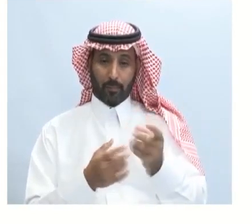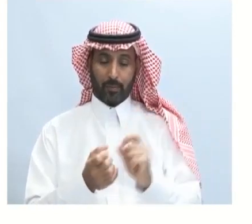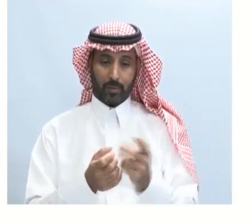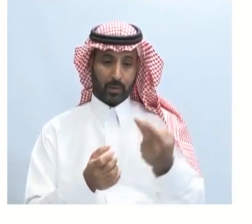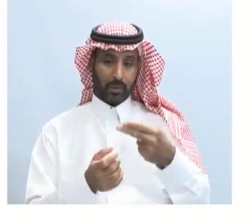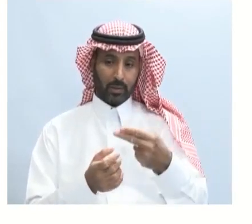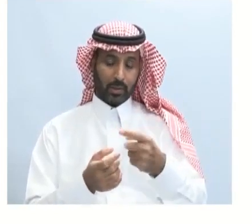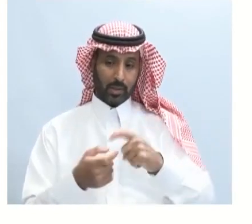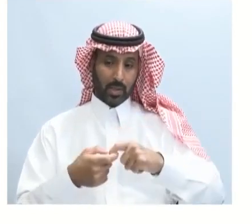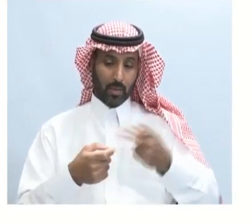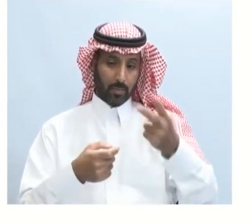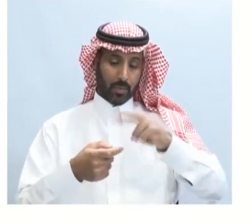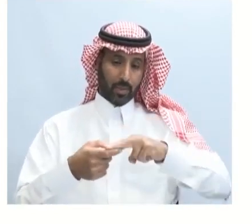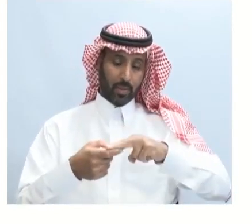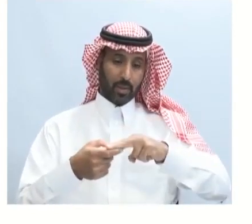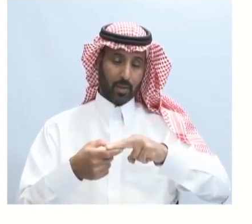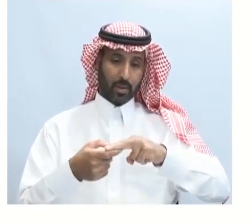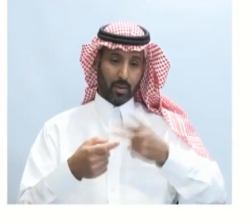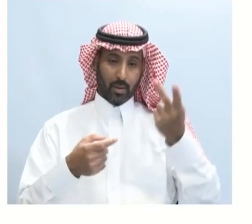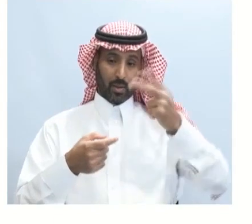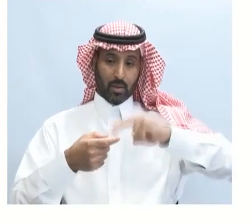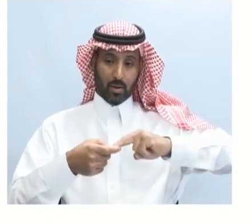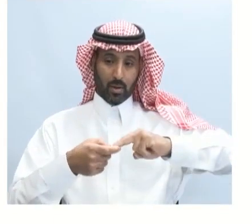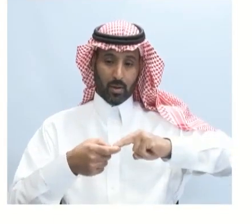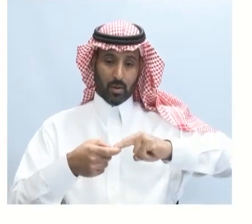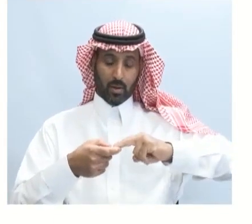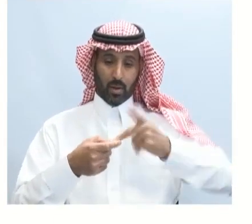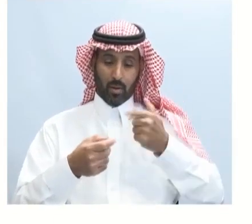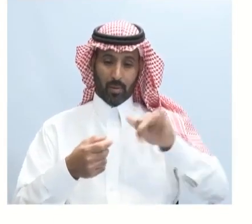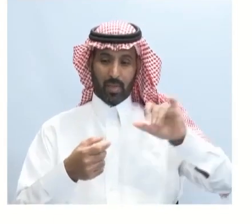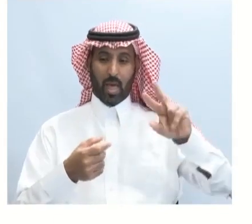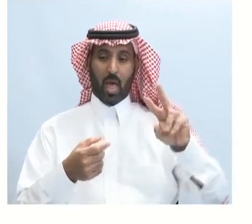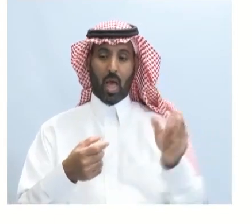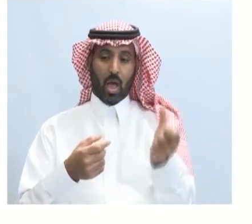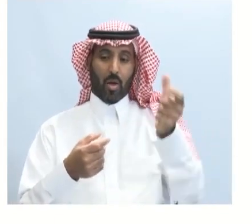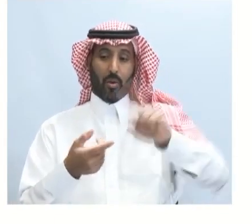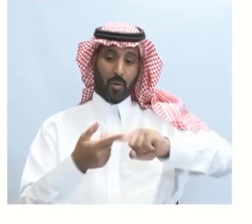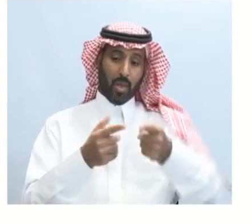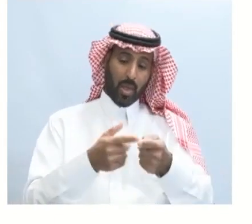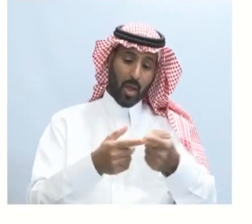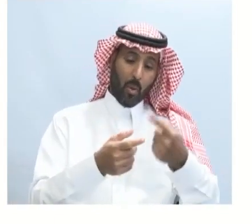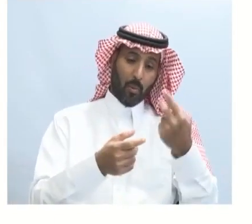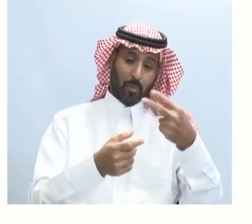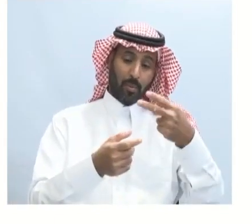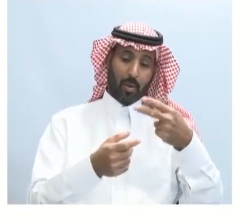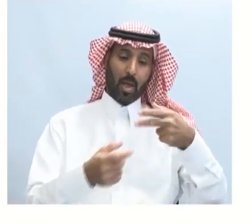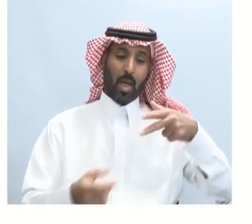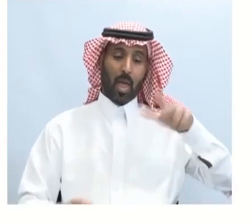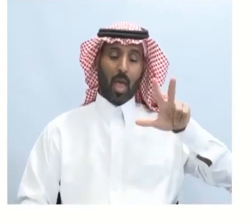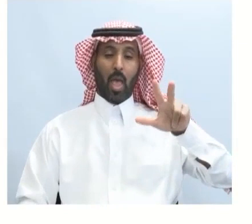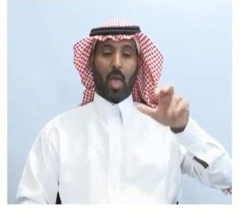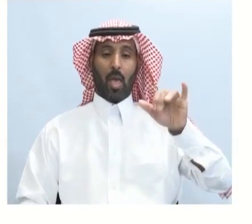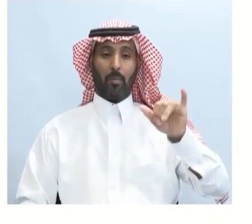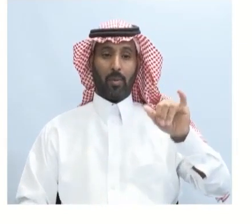سيحدث الرابطه سترتد ستعطيني رابطه ثنائيه اذا الميثانول يتحول الى الميثان او